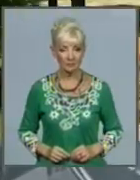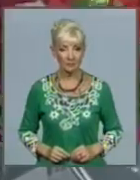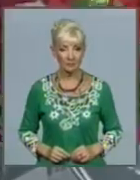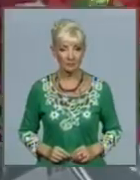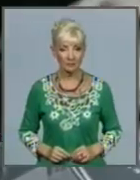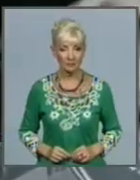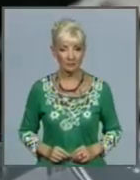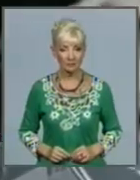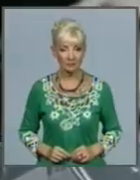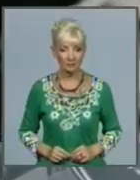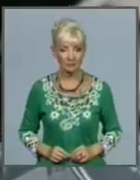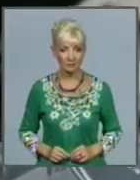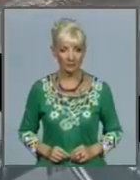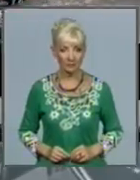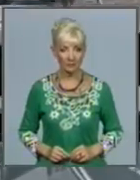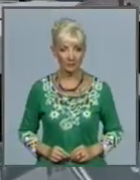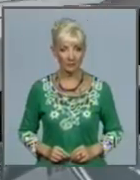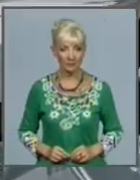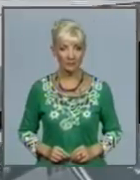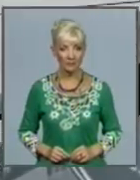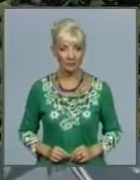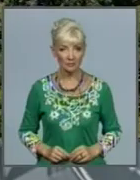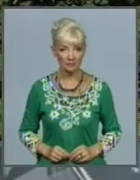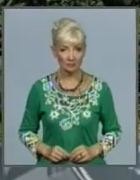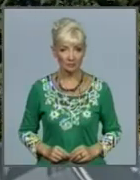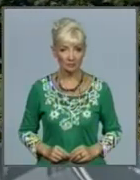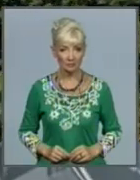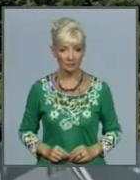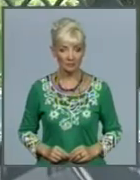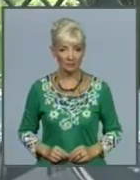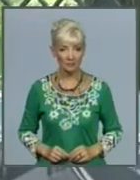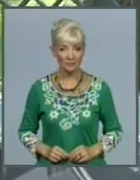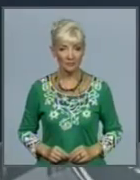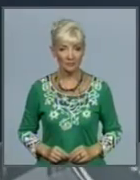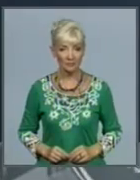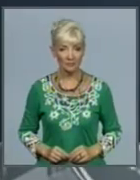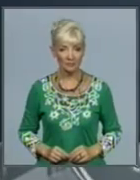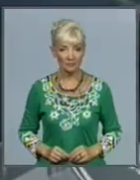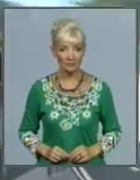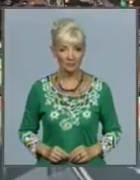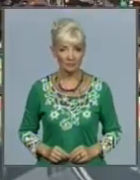We'll be right back.